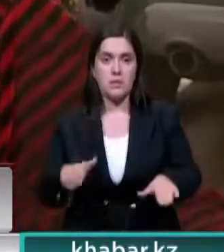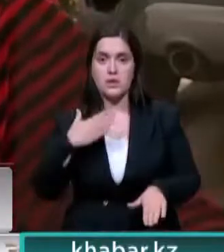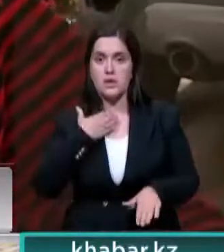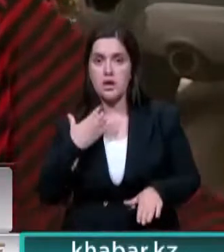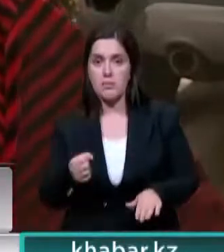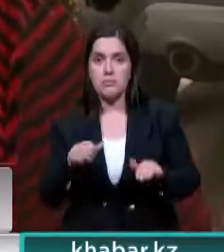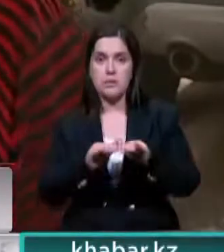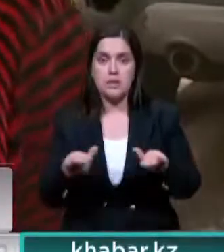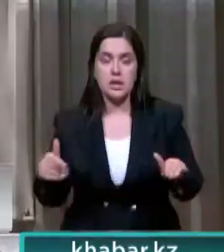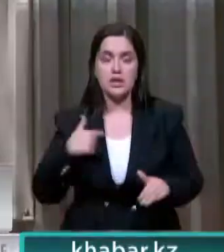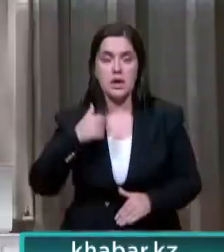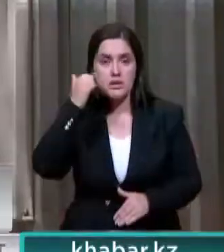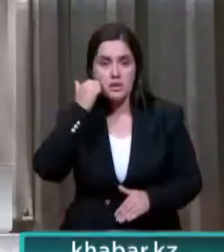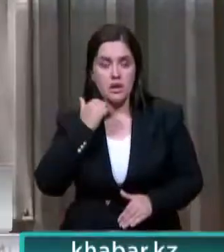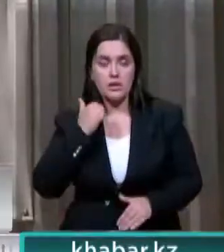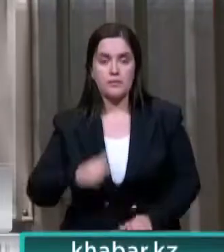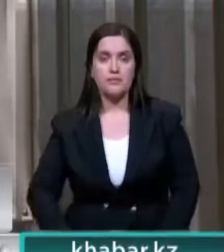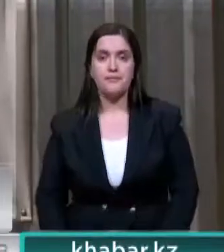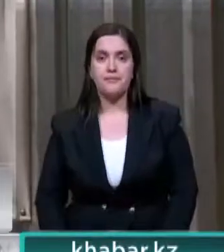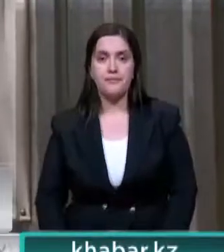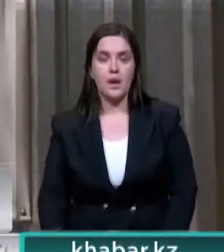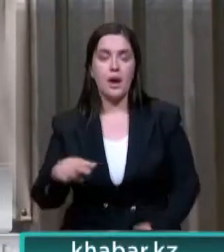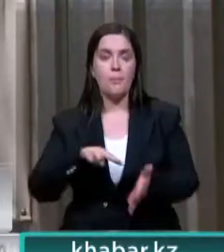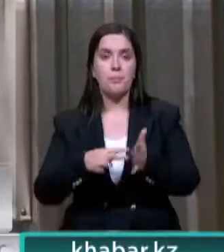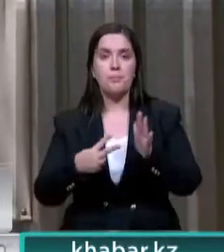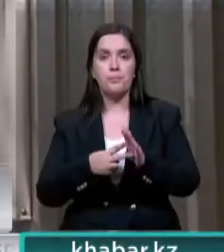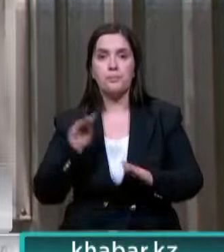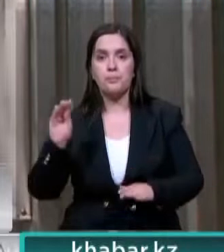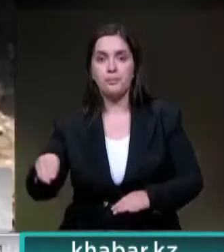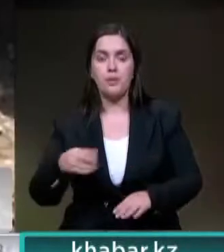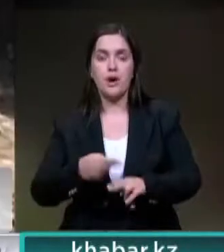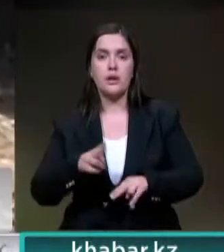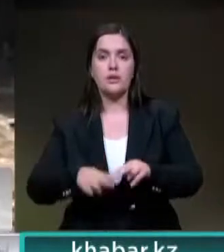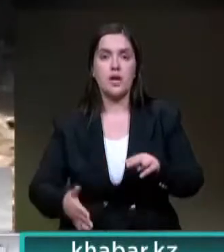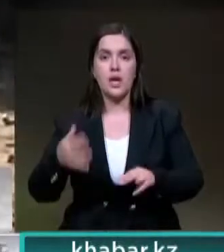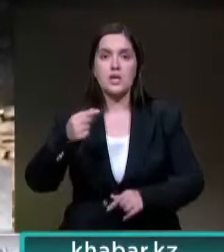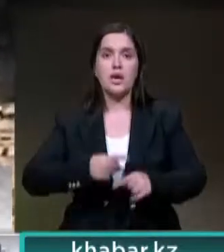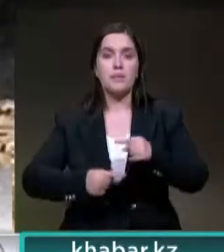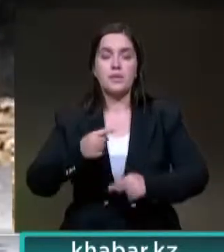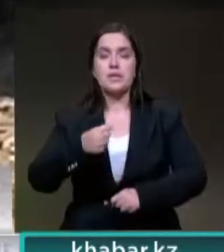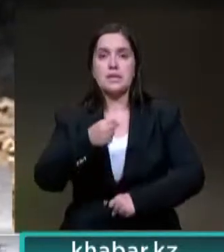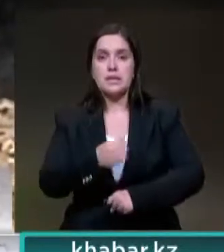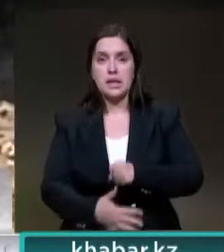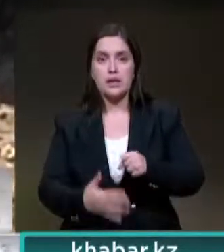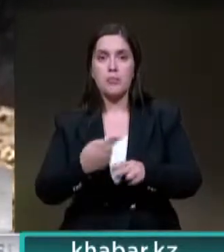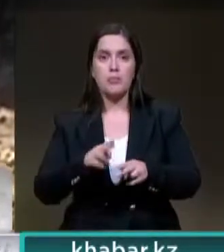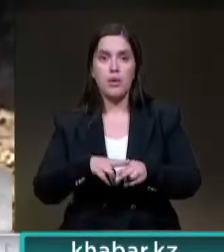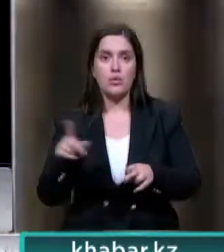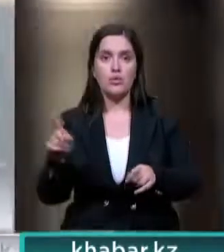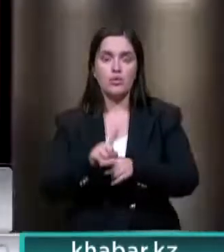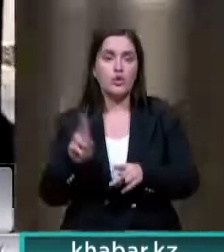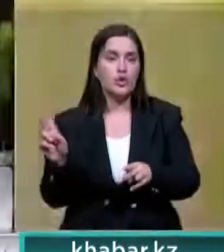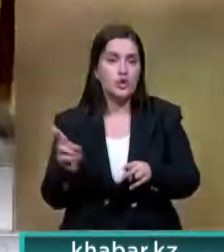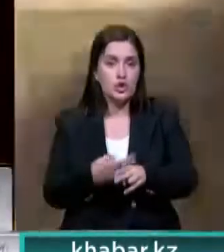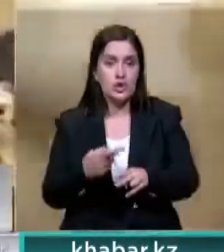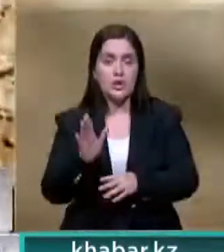детям, ни нам, старикам. На месте сквера планируется возвести жилой комплекс и бизнес-центр. Местные жители лишились не только прогулочной